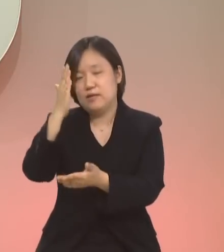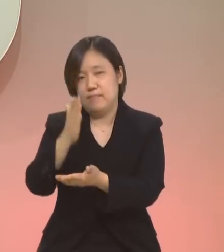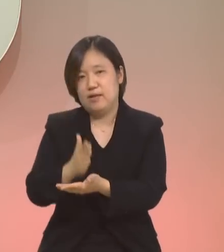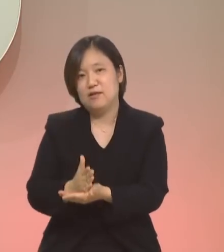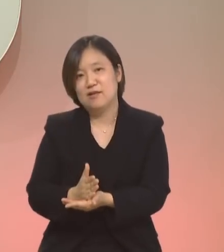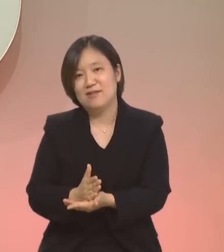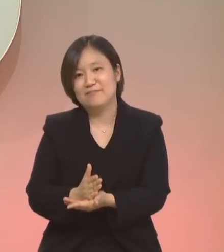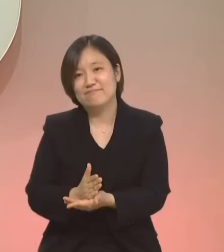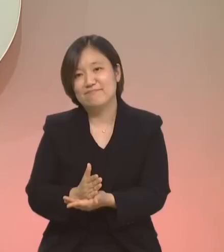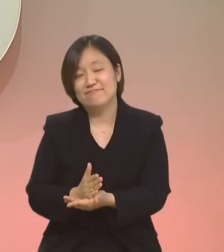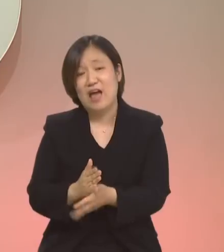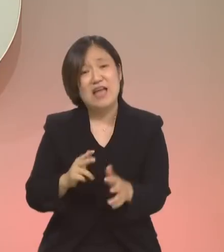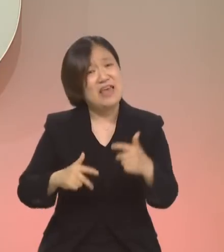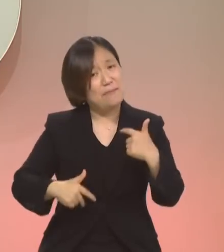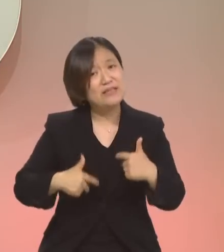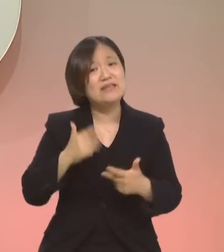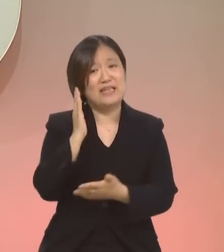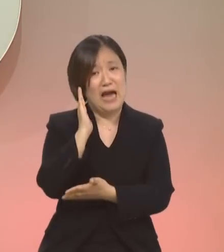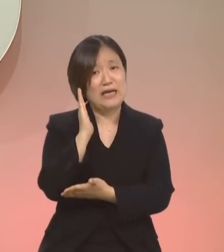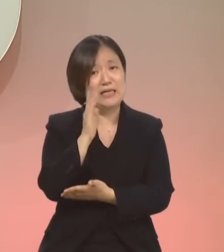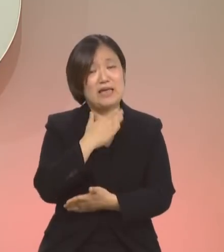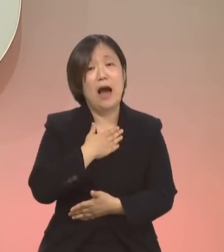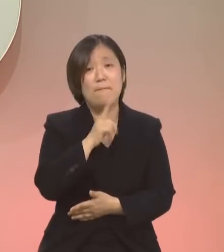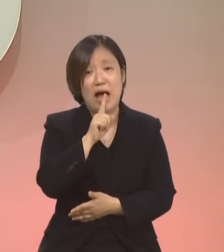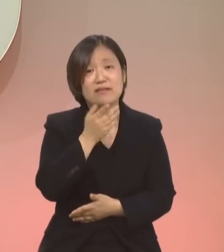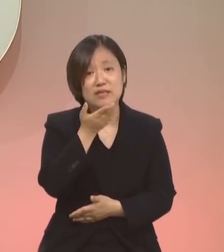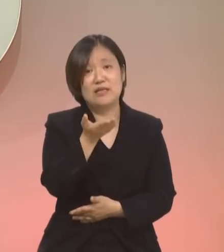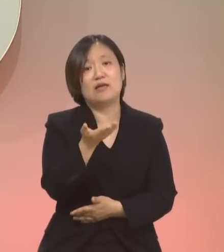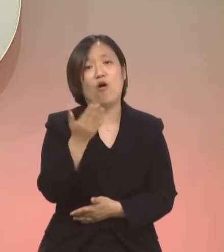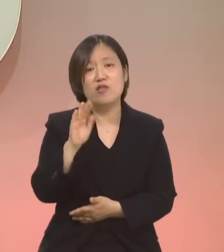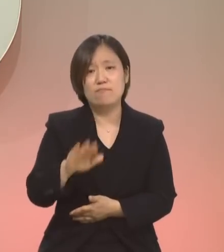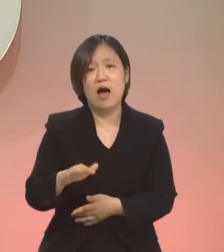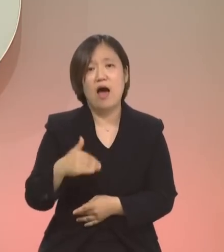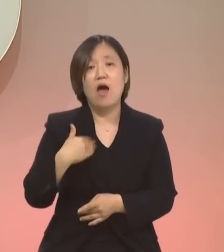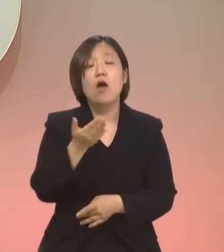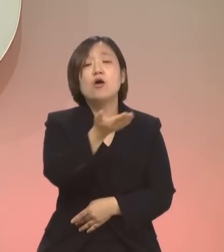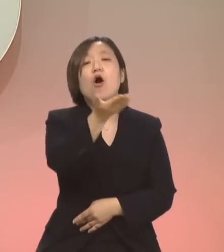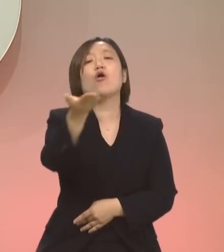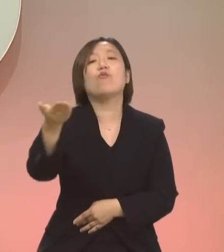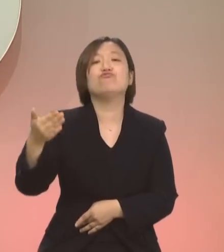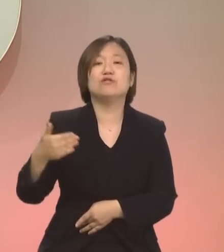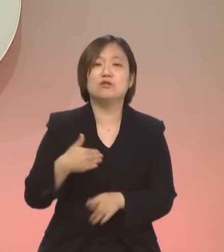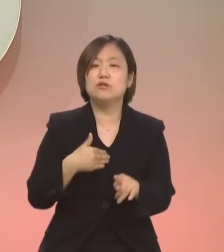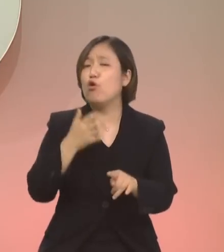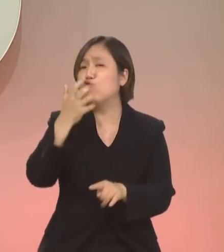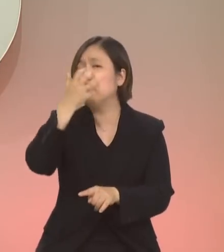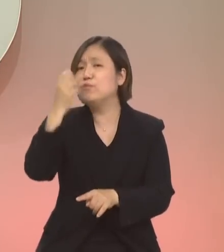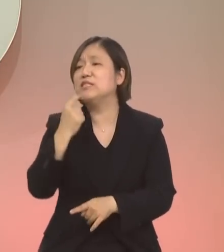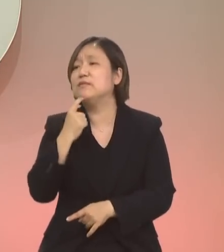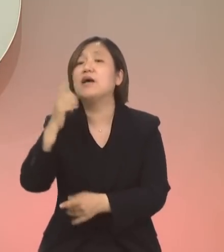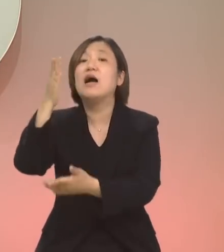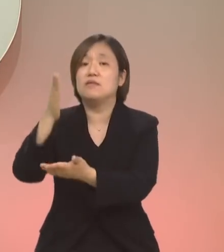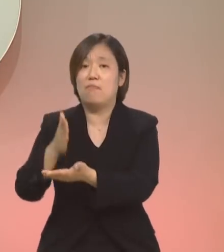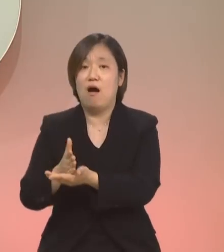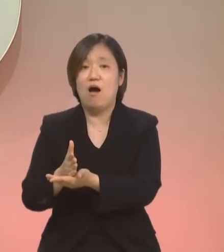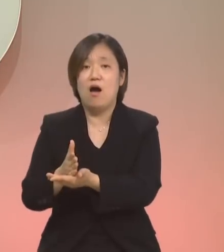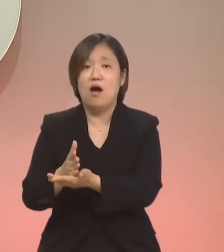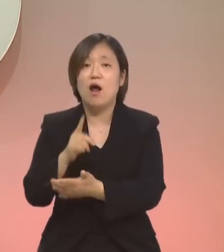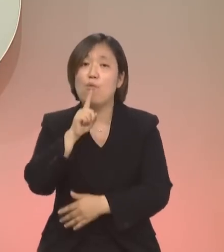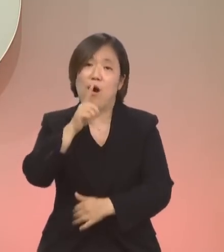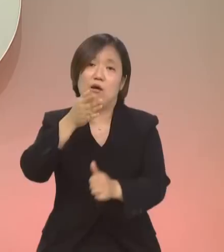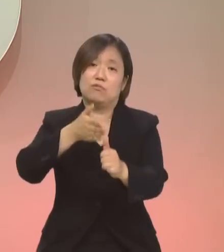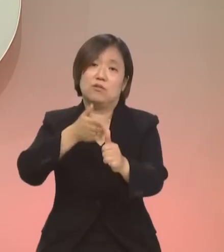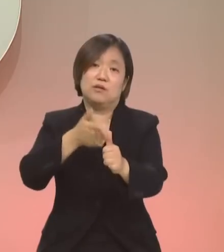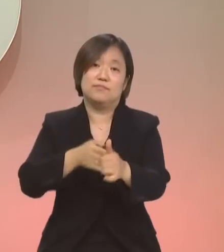뜻에서 그렇게 들려드린 이야기니까 너무 꿈에 집착하지는 마십시오라는 걸 꼭 당부드리고